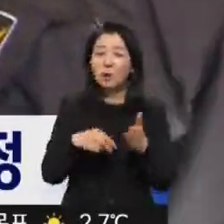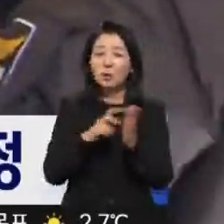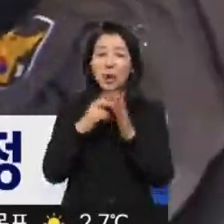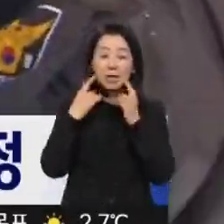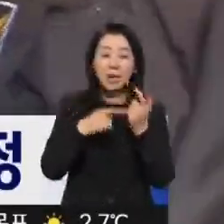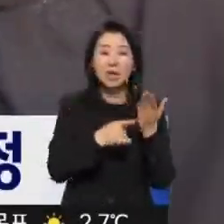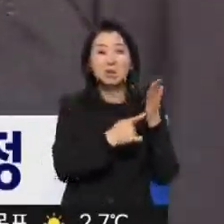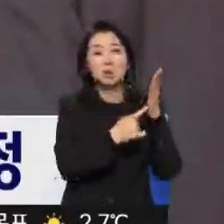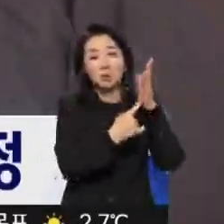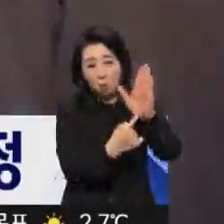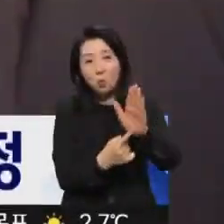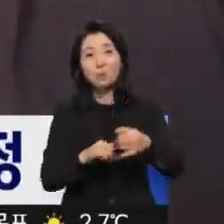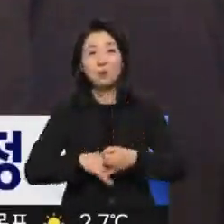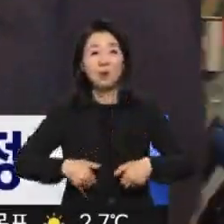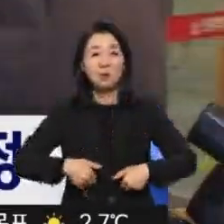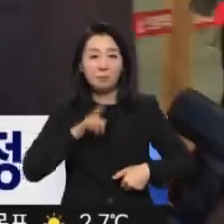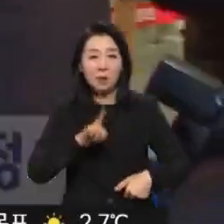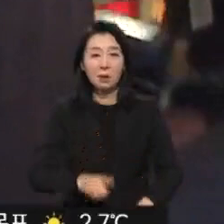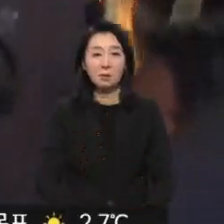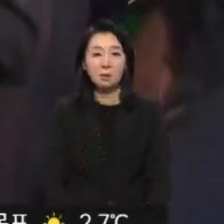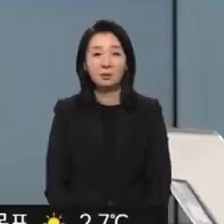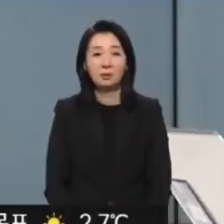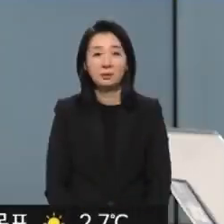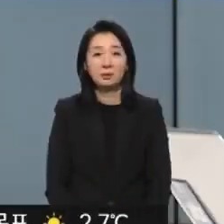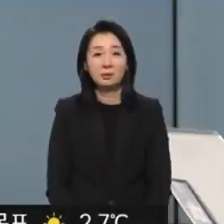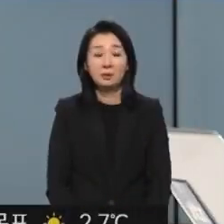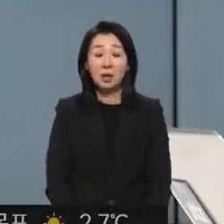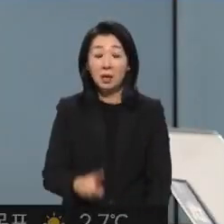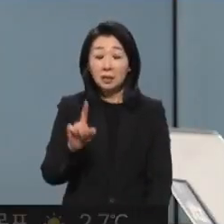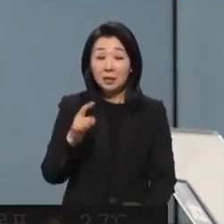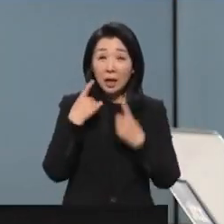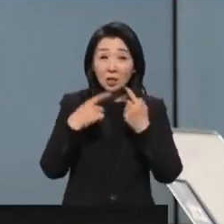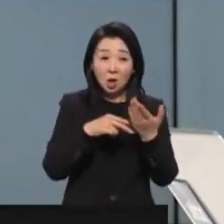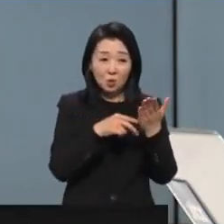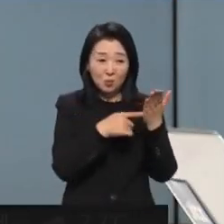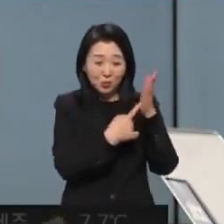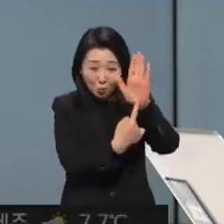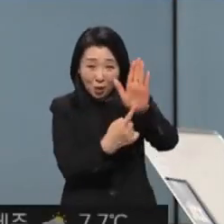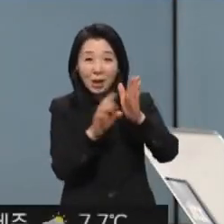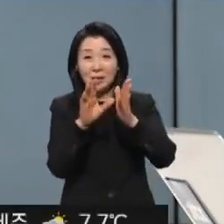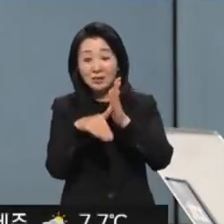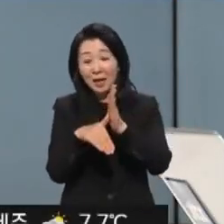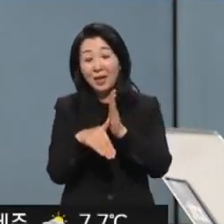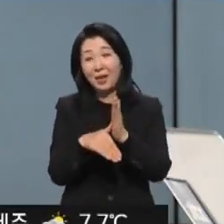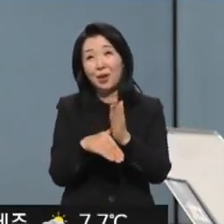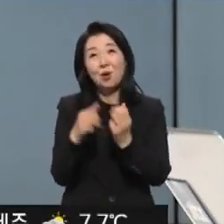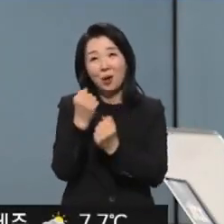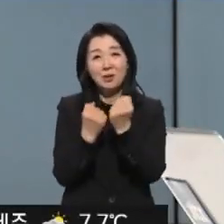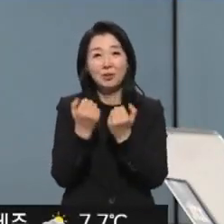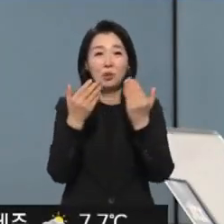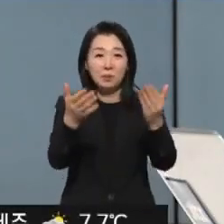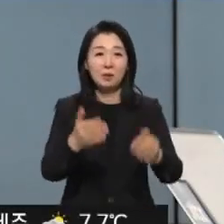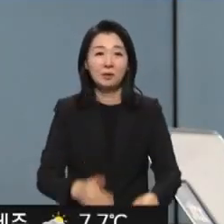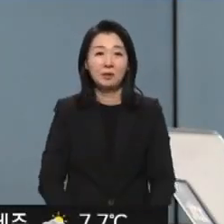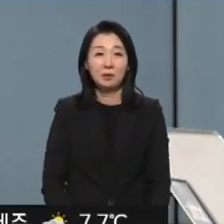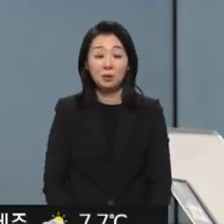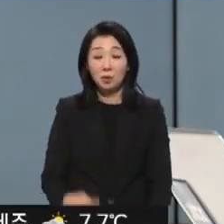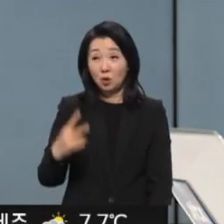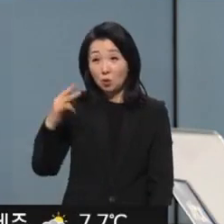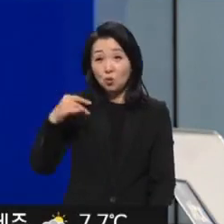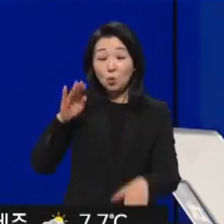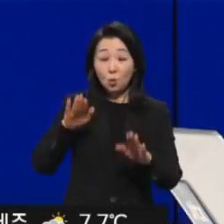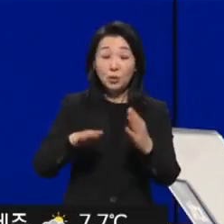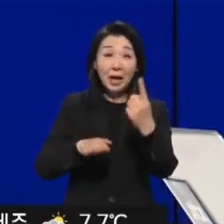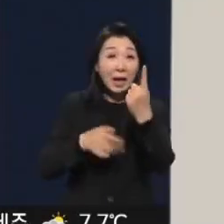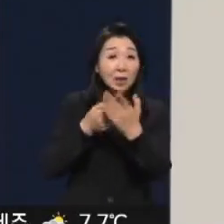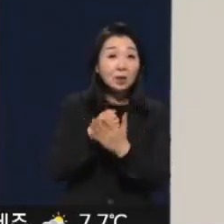신상공개가 시급하다고 강조하고 있습니다. 네. 내일 신상이 공개되면 정치부에서 또 관련된 속보를 다뤄보도록 하겠습니다. 유채커, 오늘의